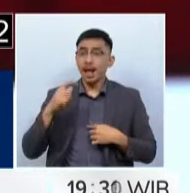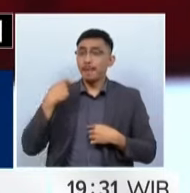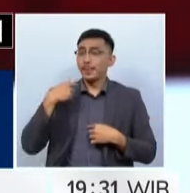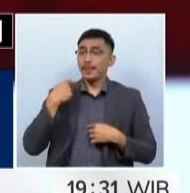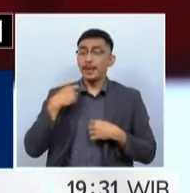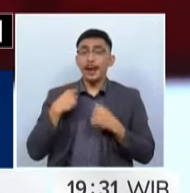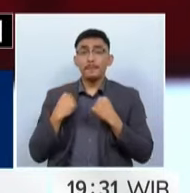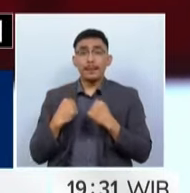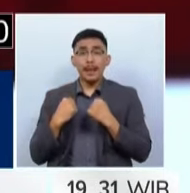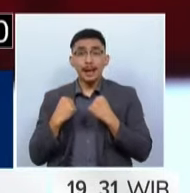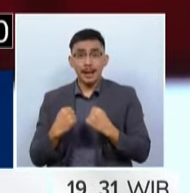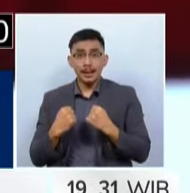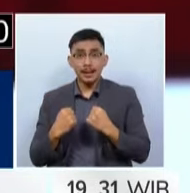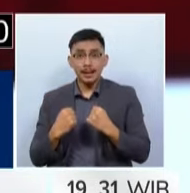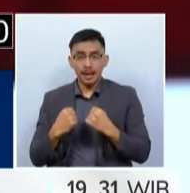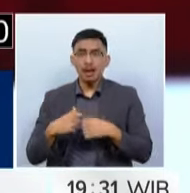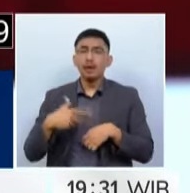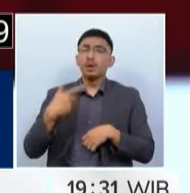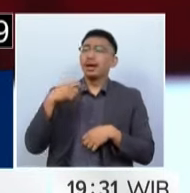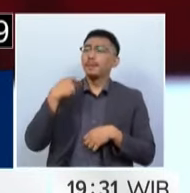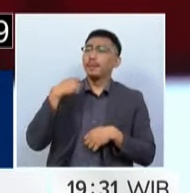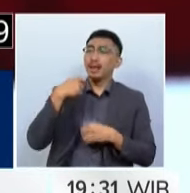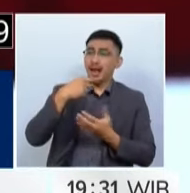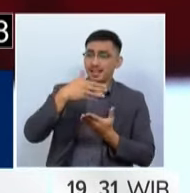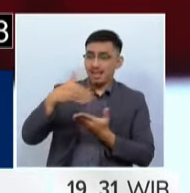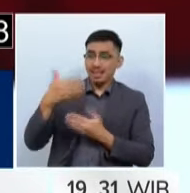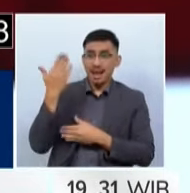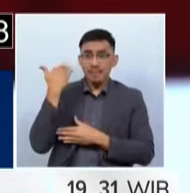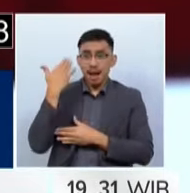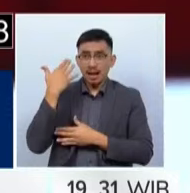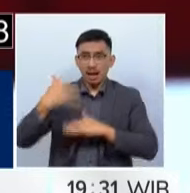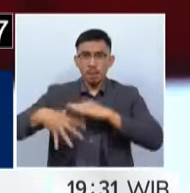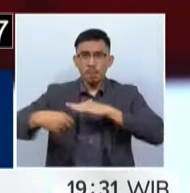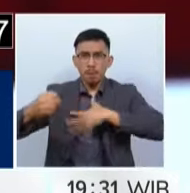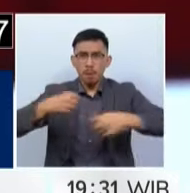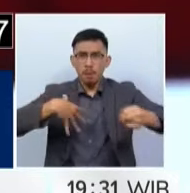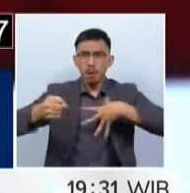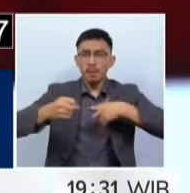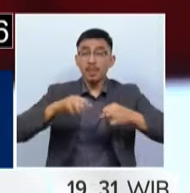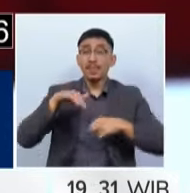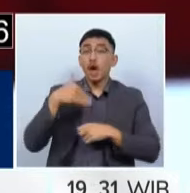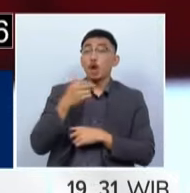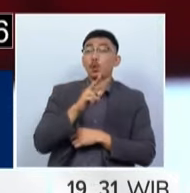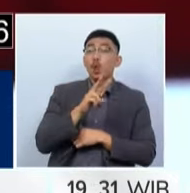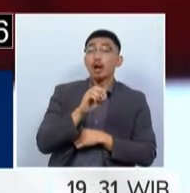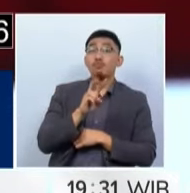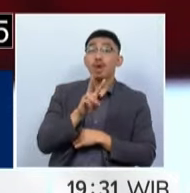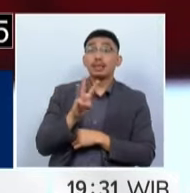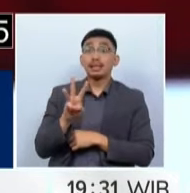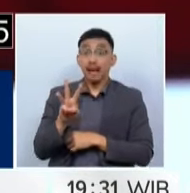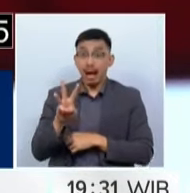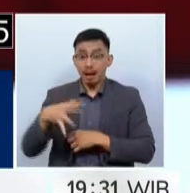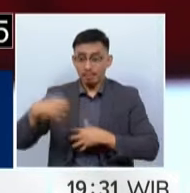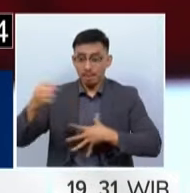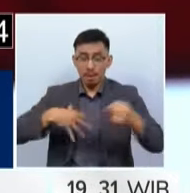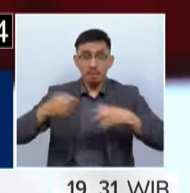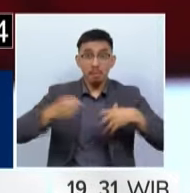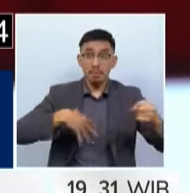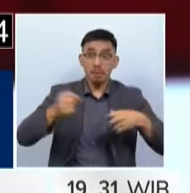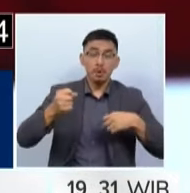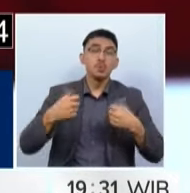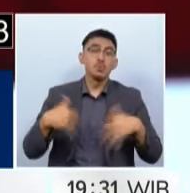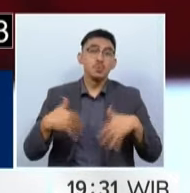Kementerian yang dibobol oleh hacker 2023 sebuah Ironi karena itu kita ingin mengembalikan dan